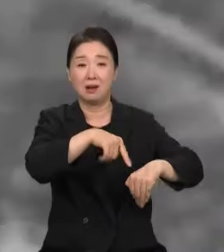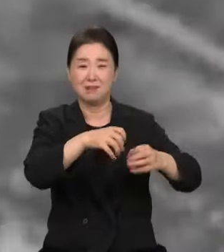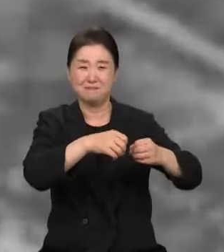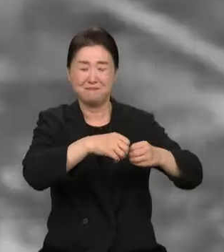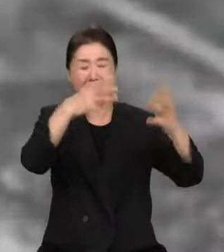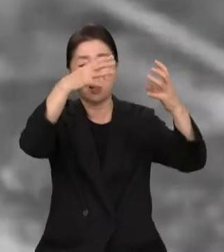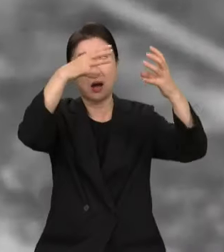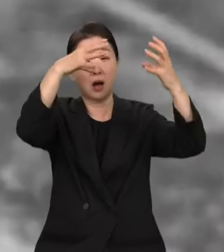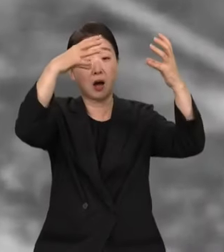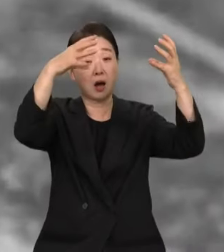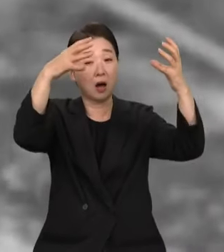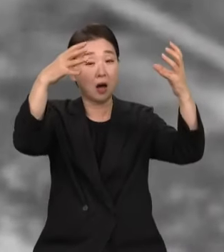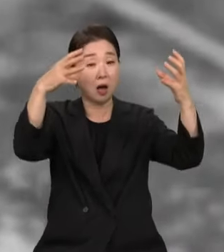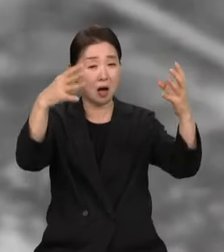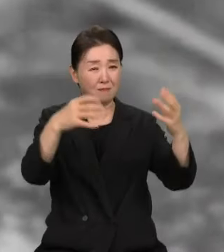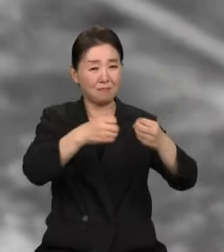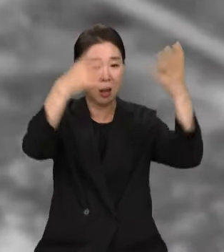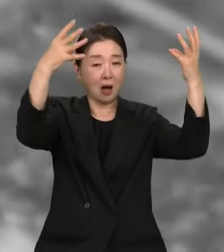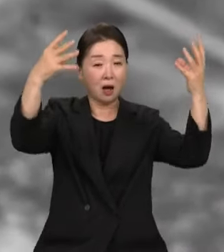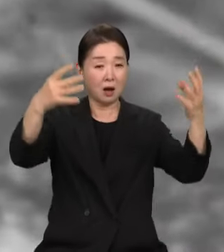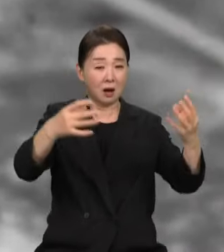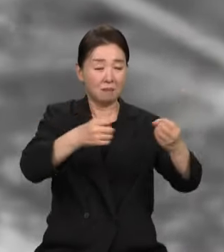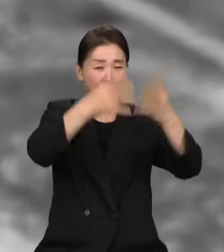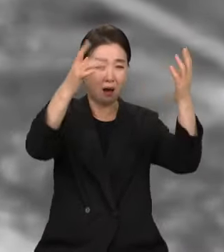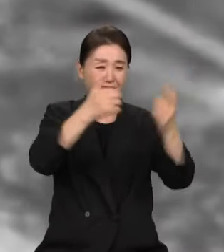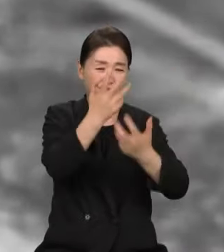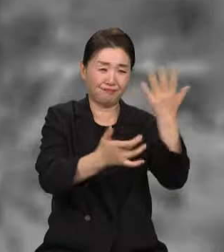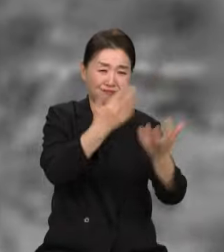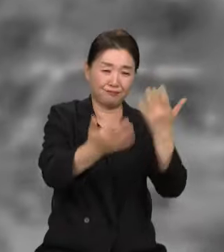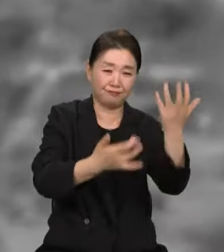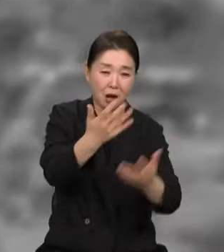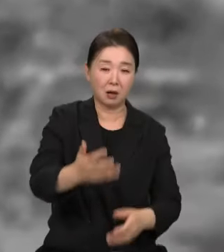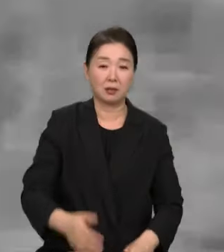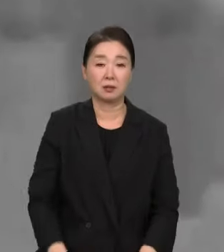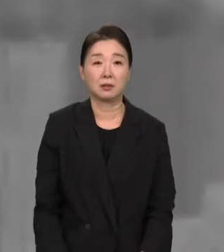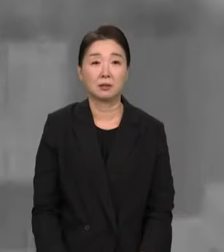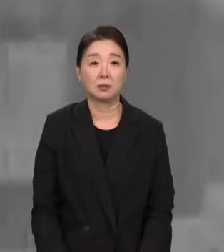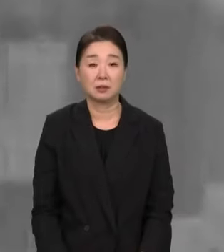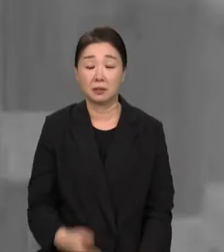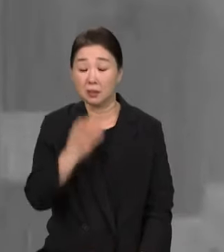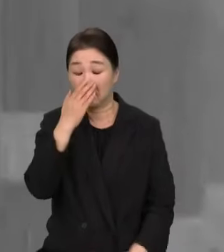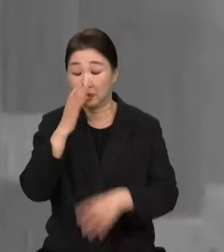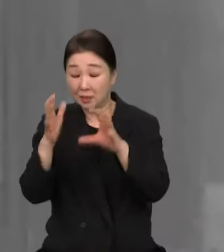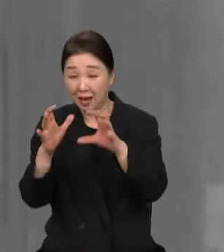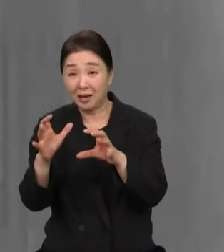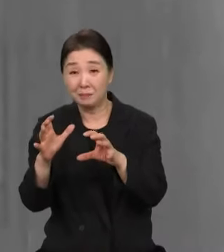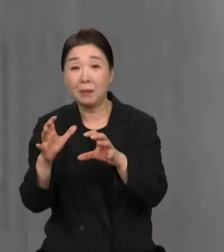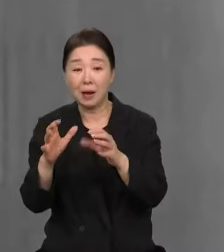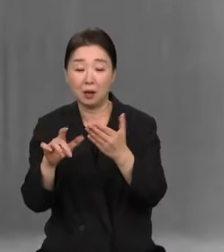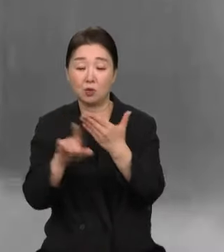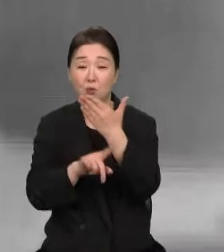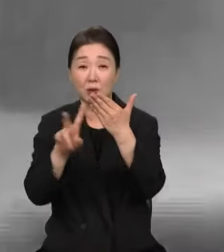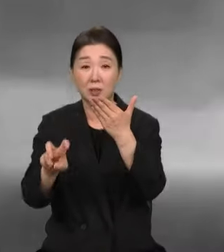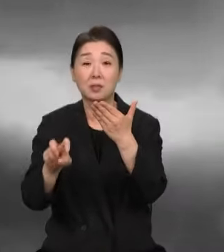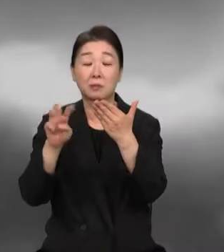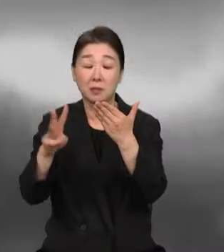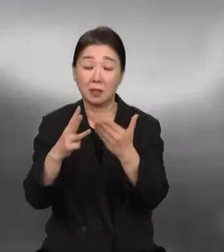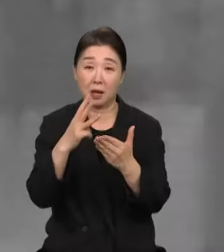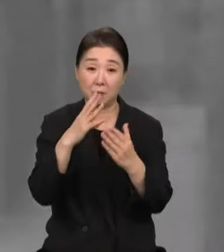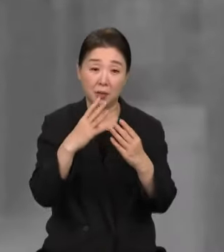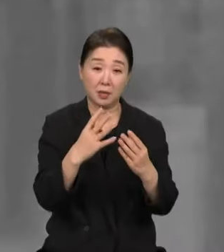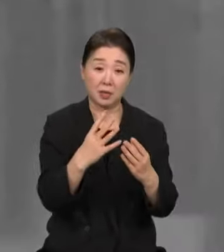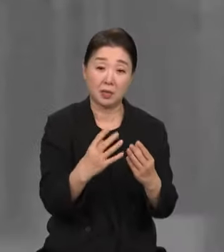하늘높이 튀어오르고 일대가 순식간에 불길에 휩싸입니다 이스라엘이 현지시간 23일 레바논 남부